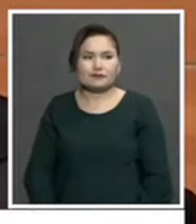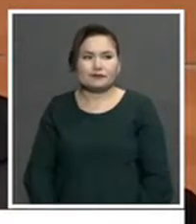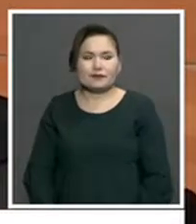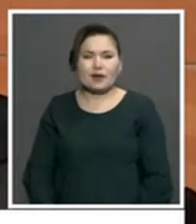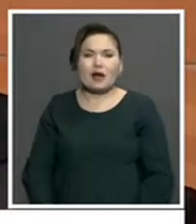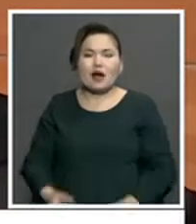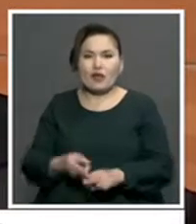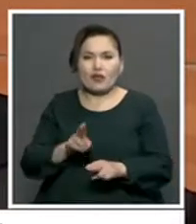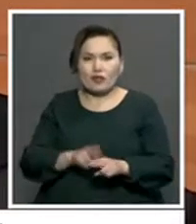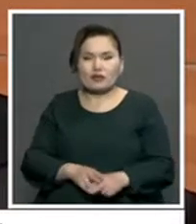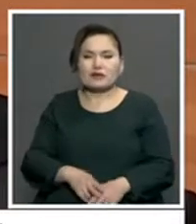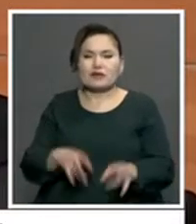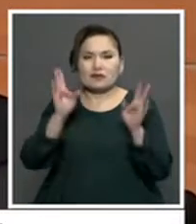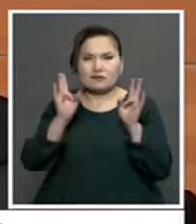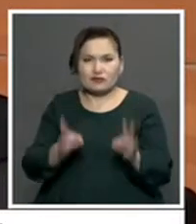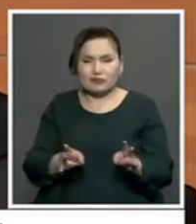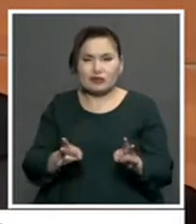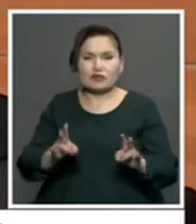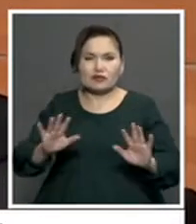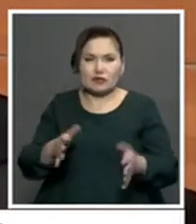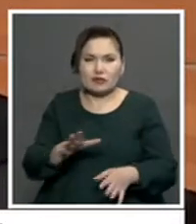өткізілді, екі науқасының жағдайы